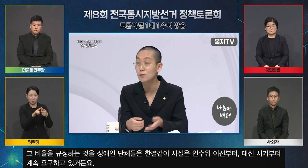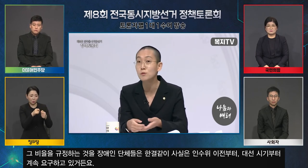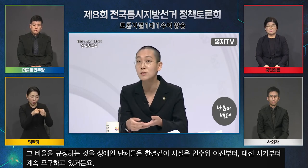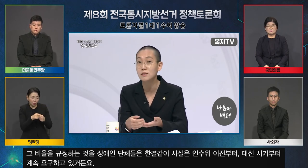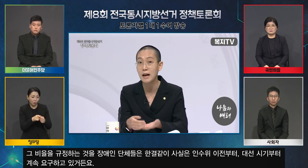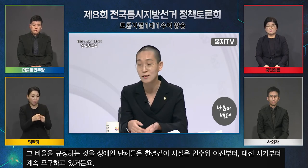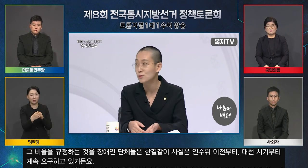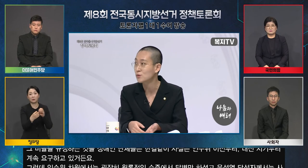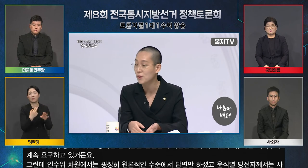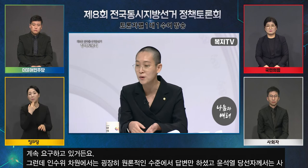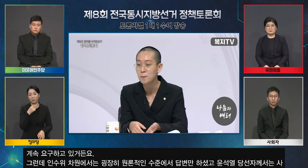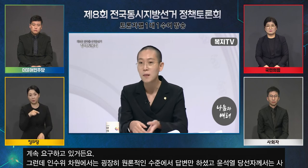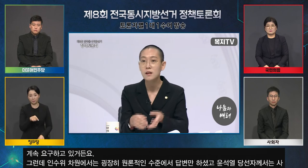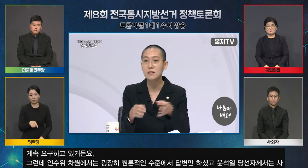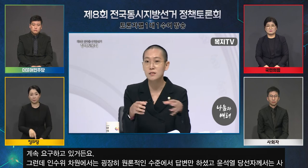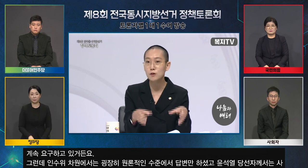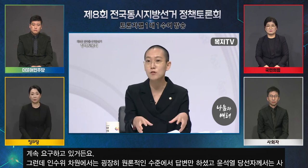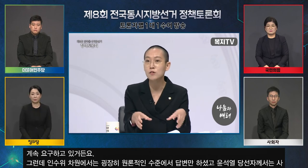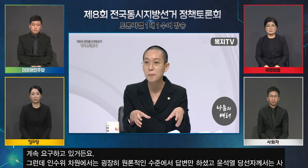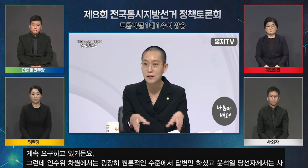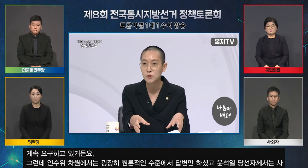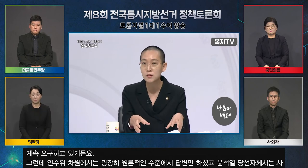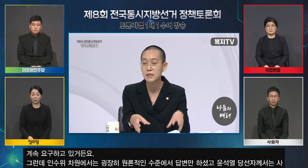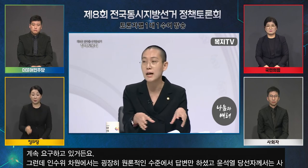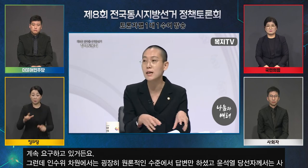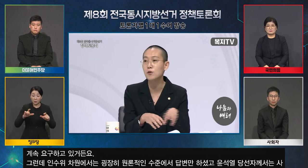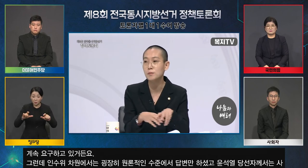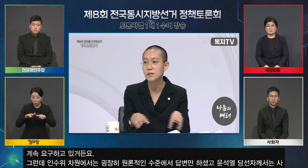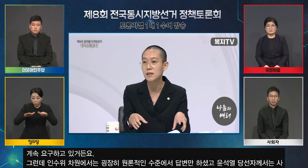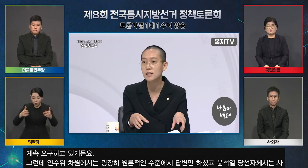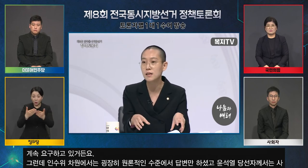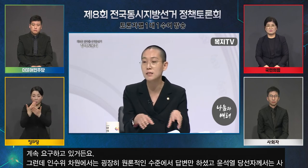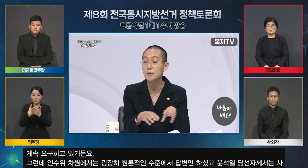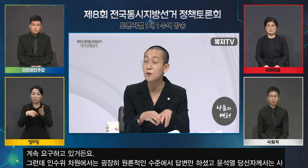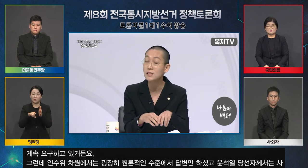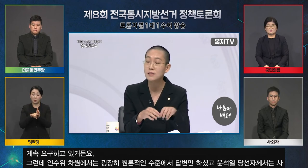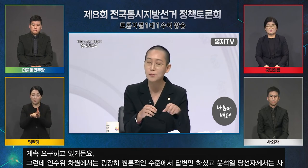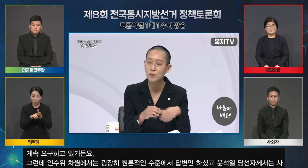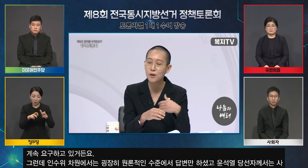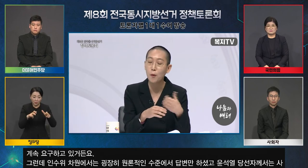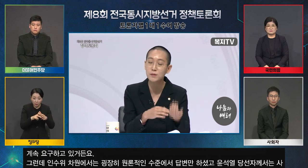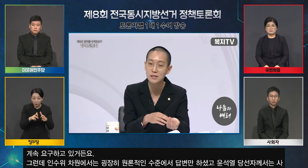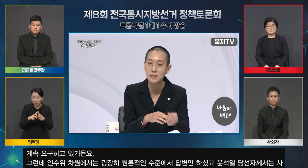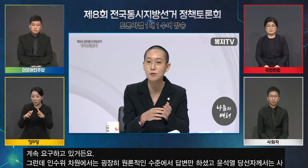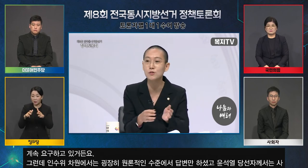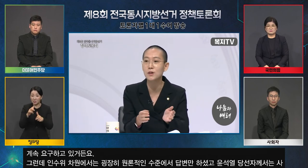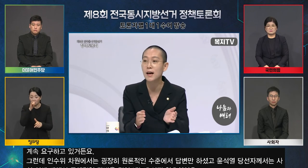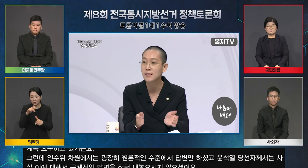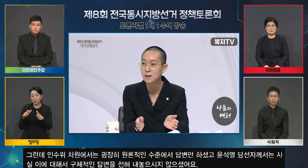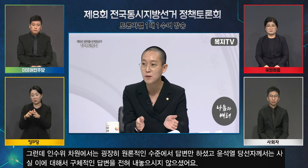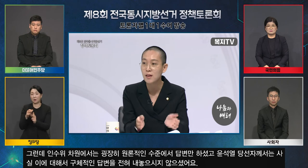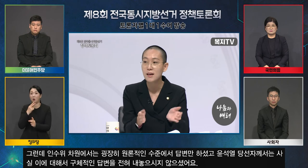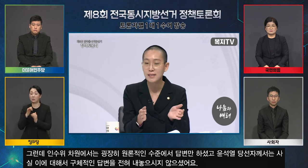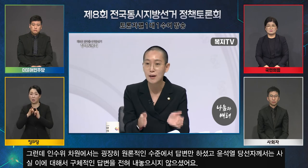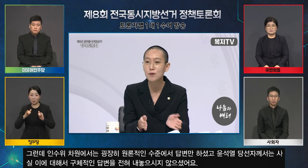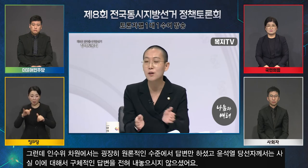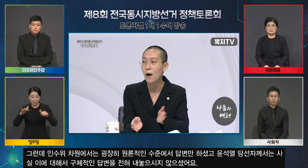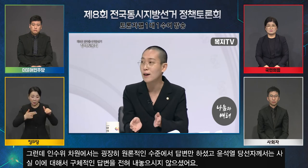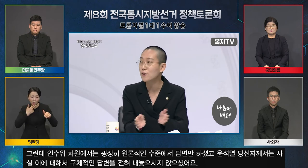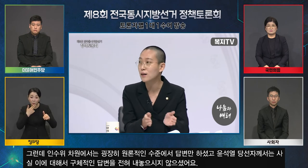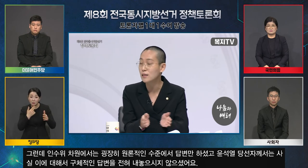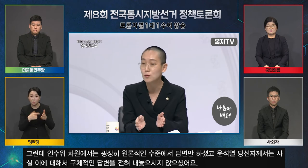답변을 전혀 내려놓으시지는 않으셨어요. 그런데 지역균형 발전이 장애인과 비장애인에게 차별 없이 이루어져야 한다면